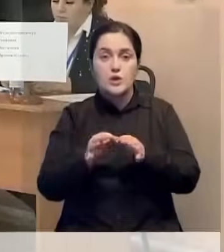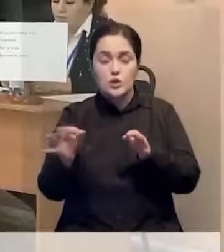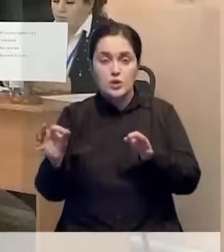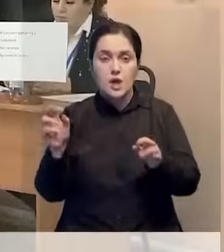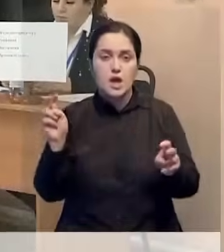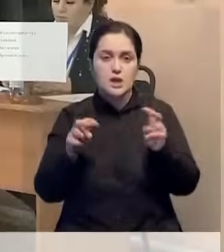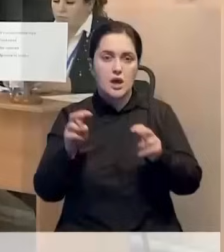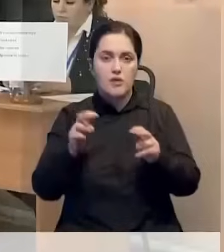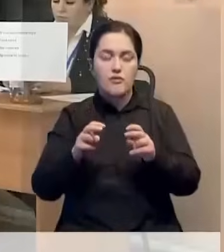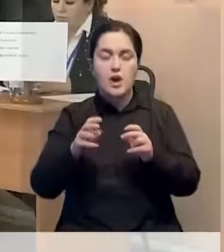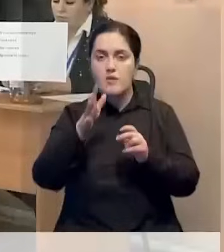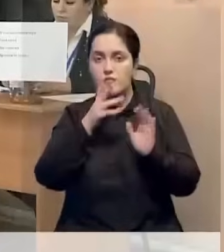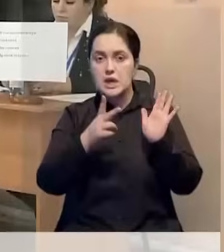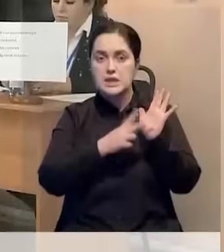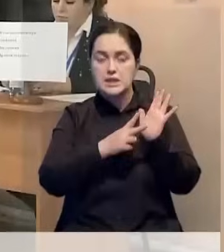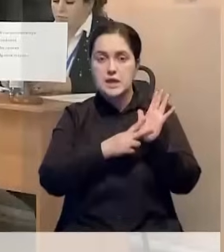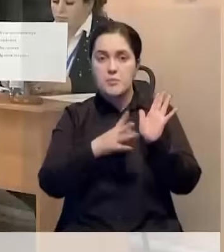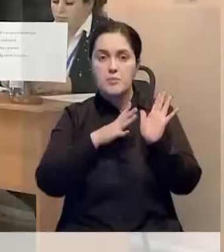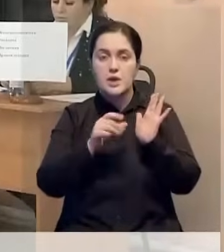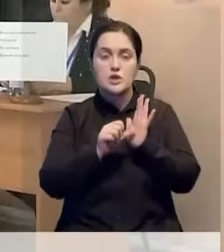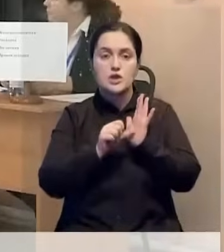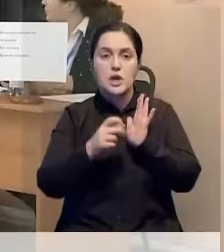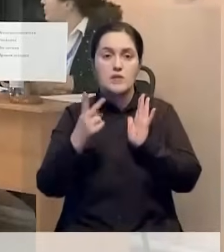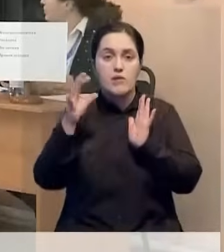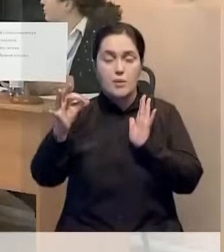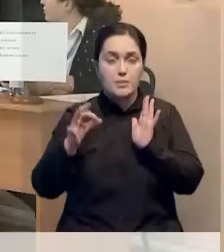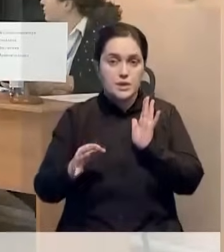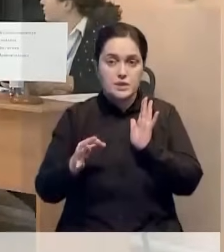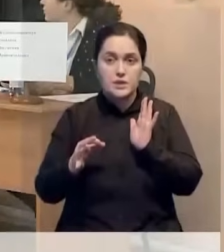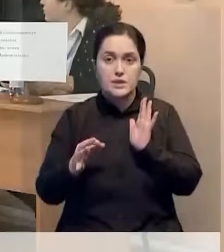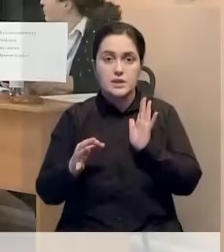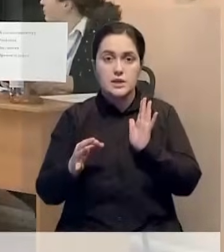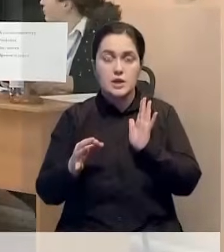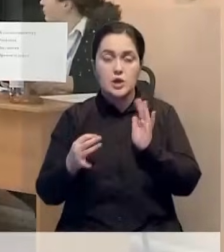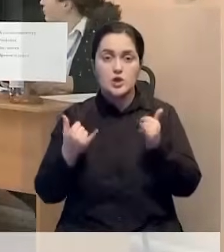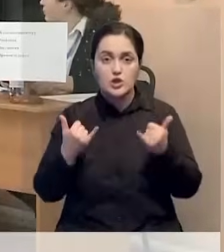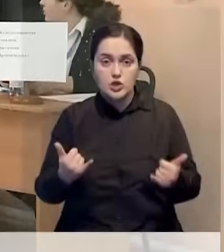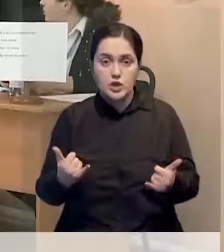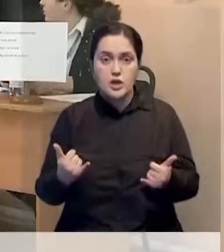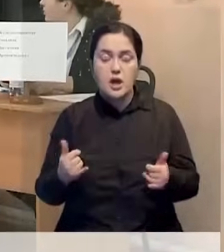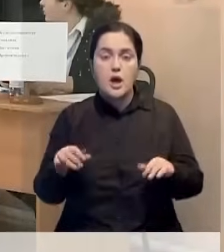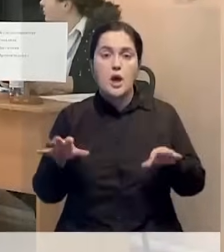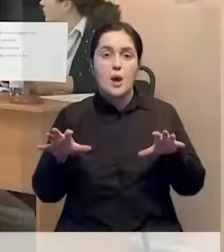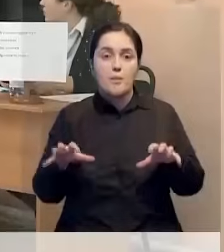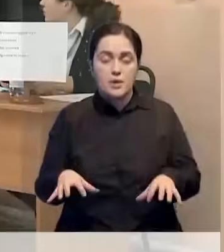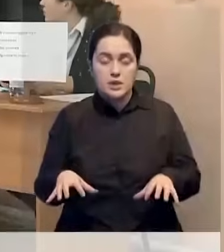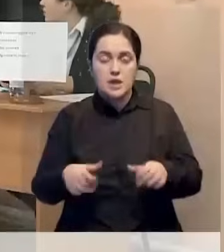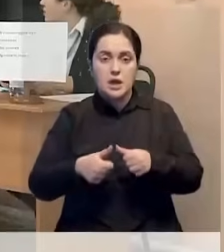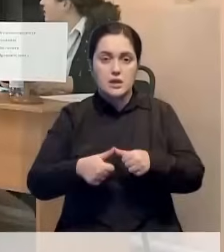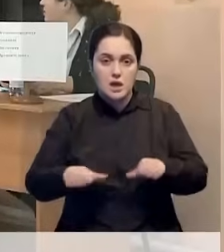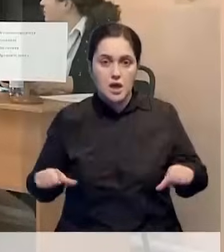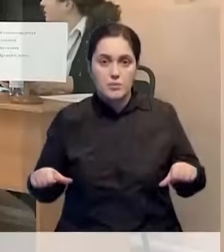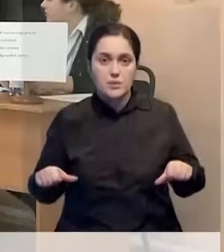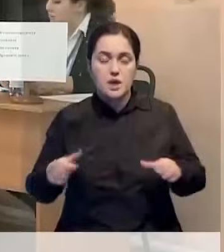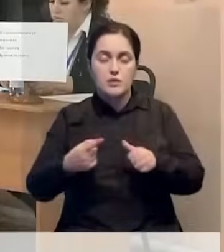на 19.00 по области составила 62%. Сейчас на всех участках председатели комиссии